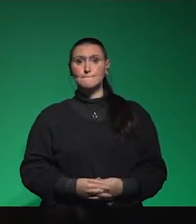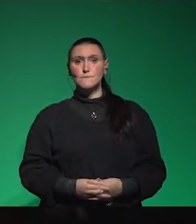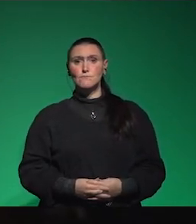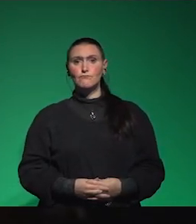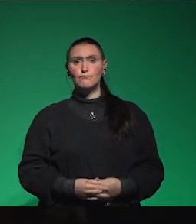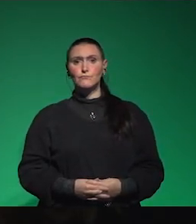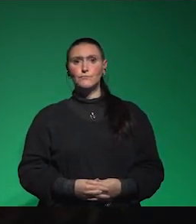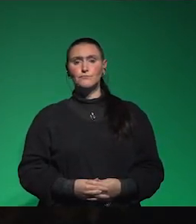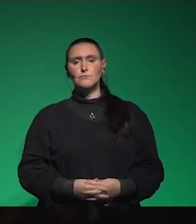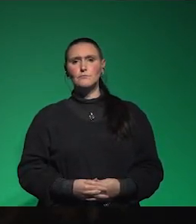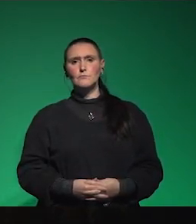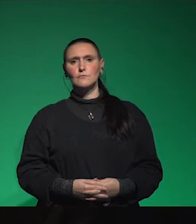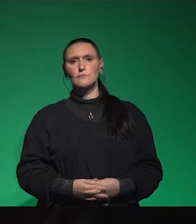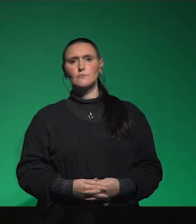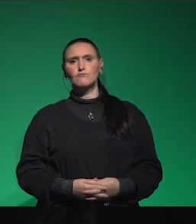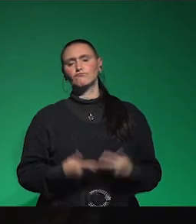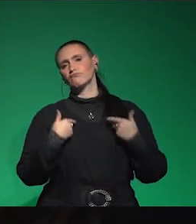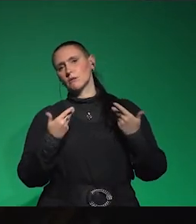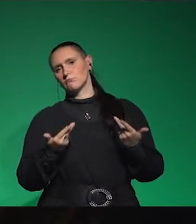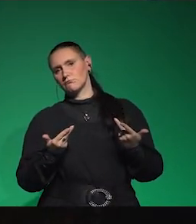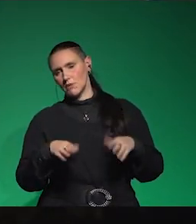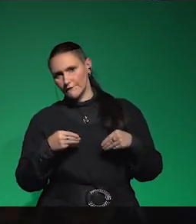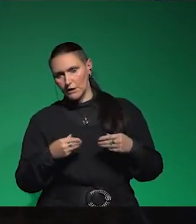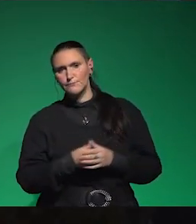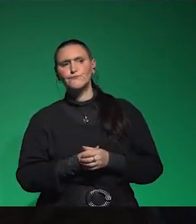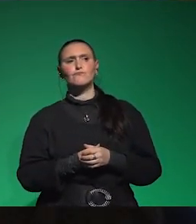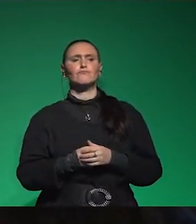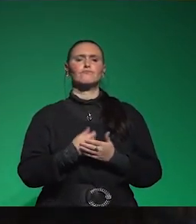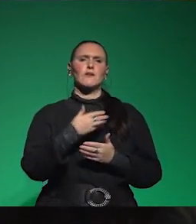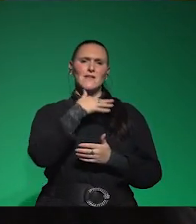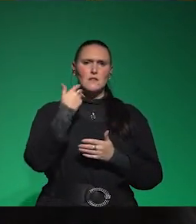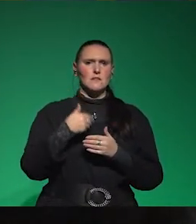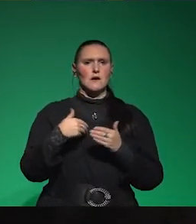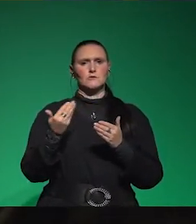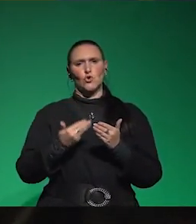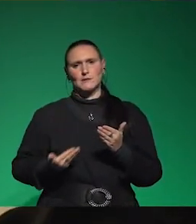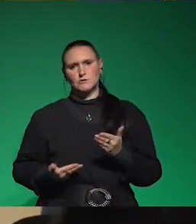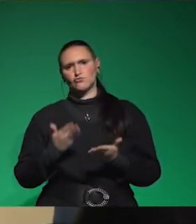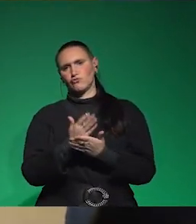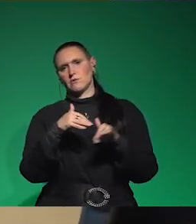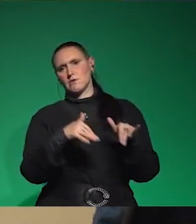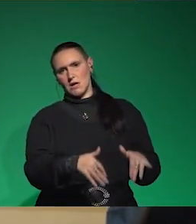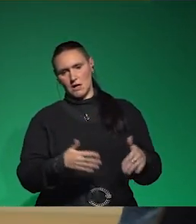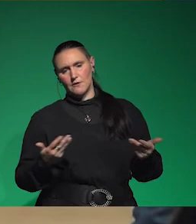Vielleicht kann ich beginnen. Wir dokumentieren sehr viel. Wir haben gewisse besondere